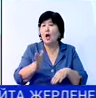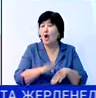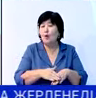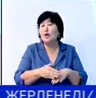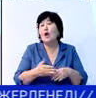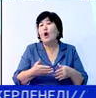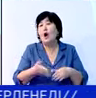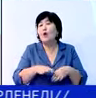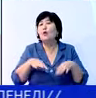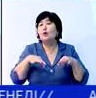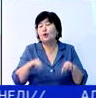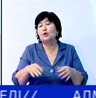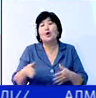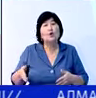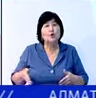Ауыр көліктер